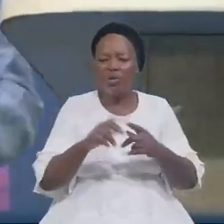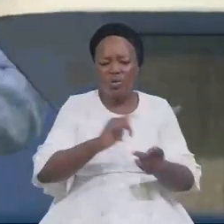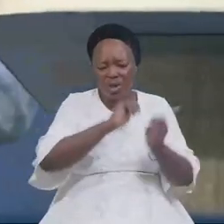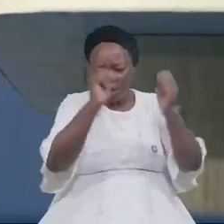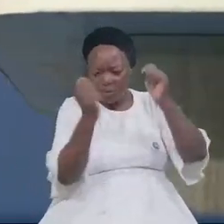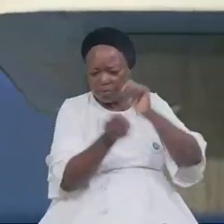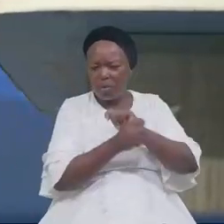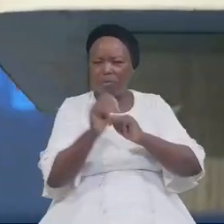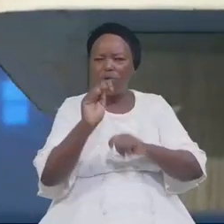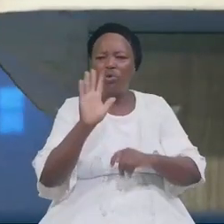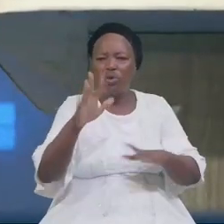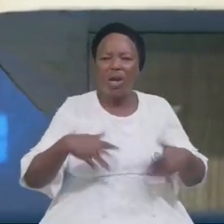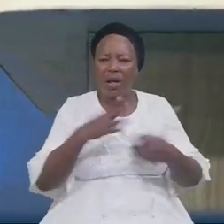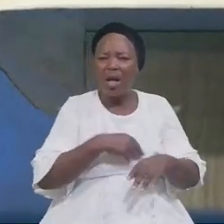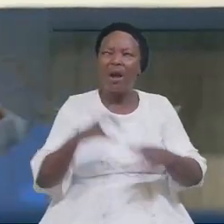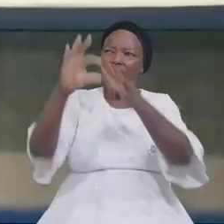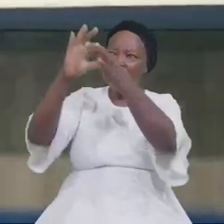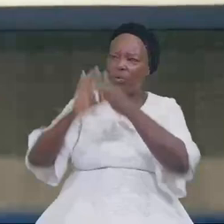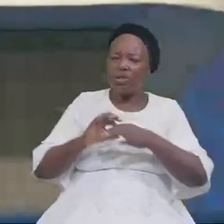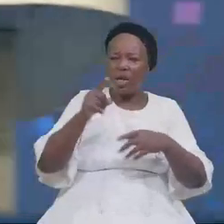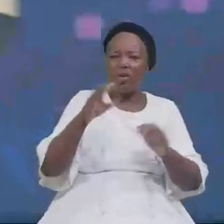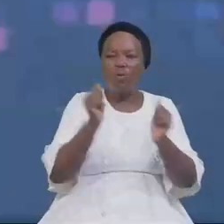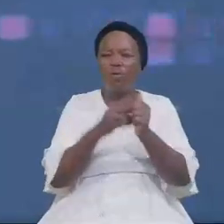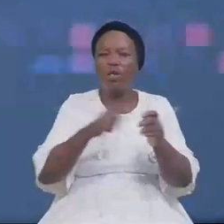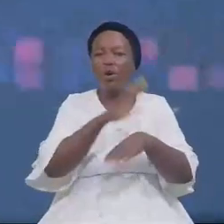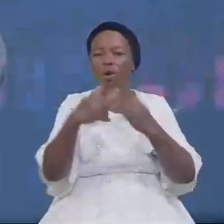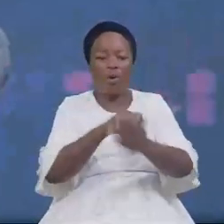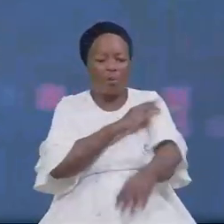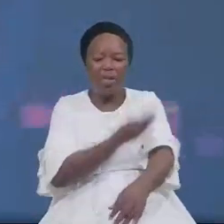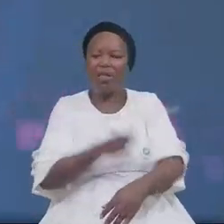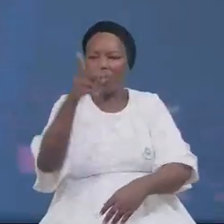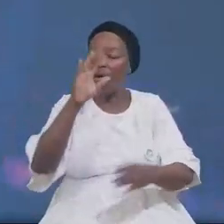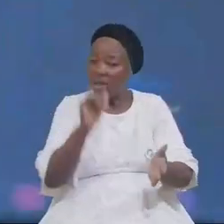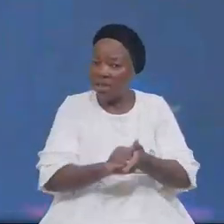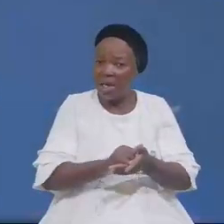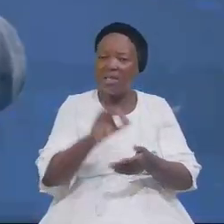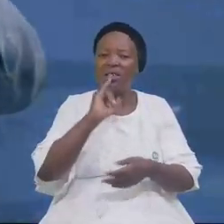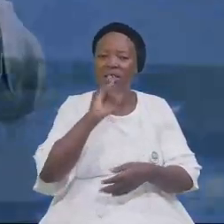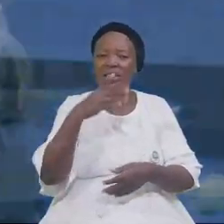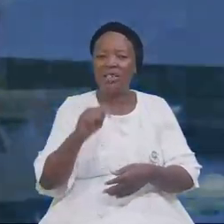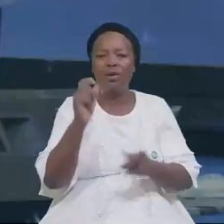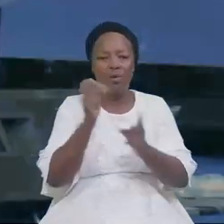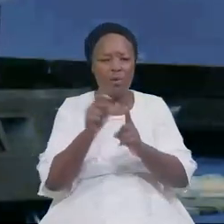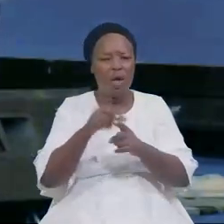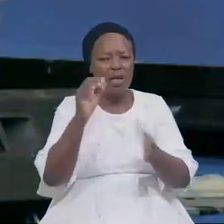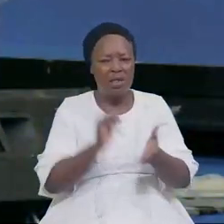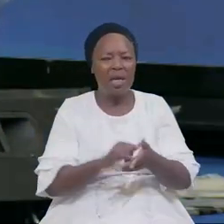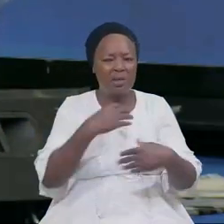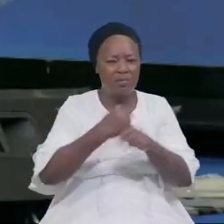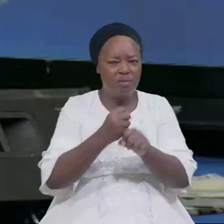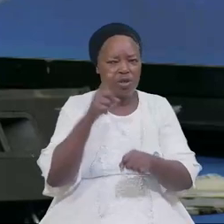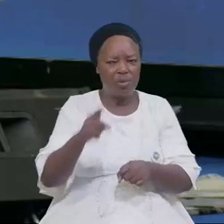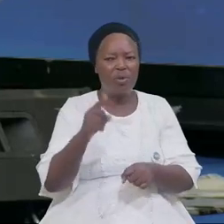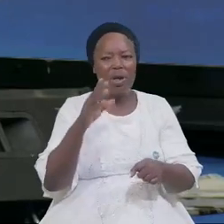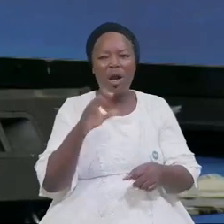vous réconcilie avec le Dieu Tout-Puissant. C'est ça, la parole qui vous